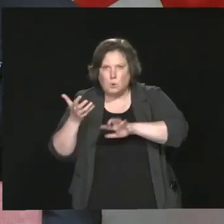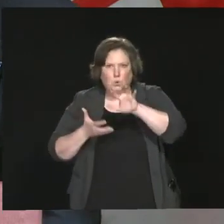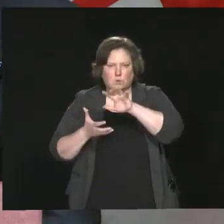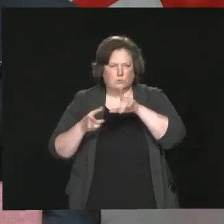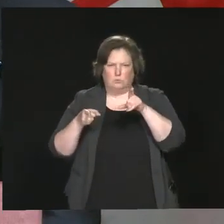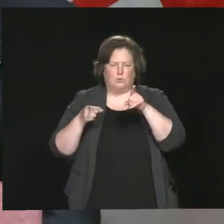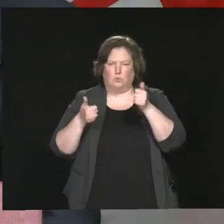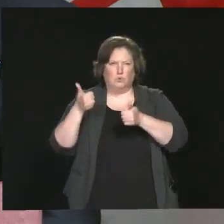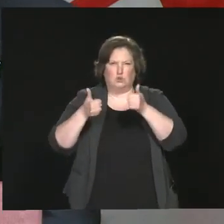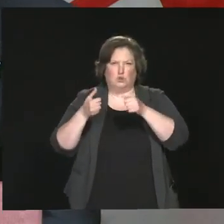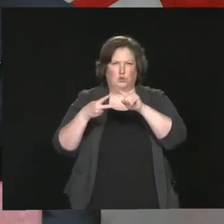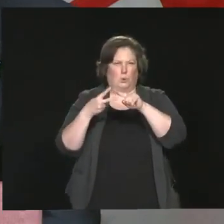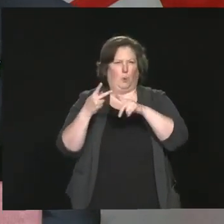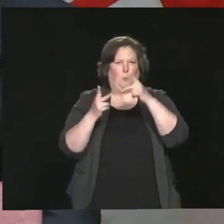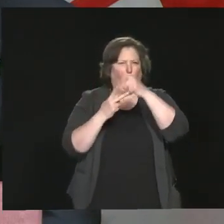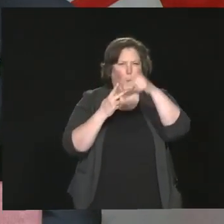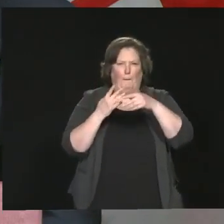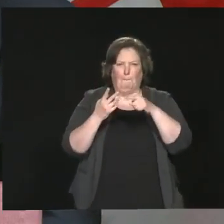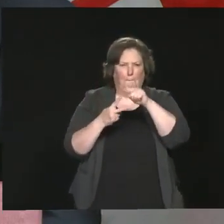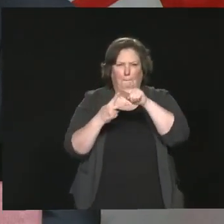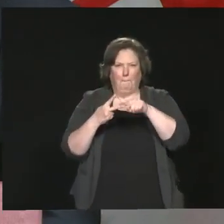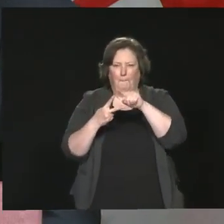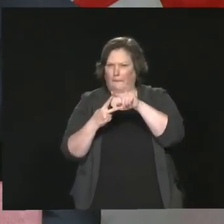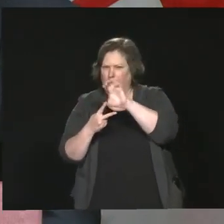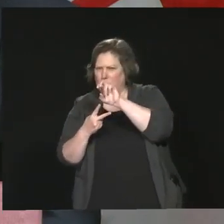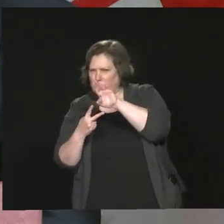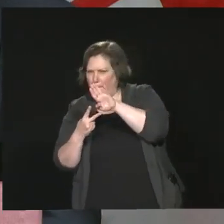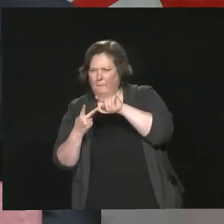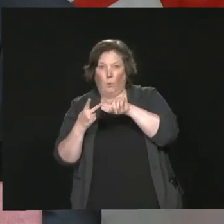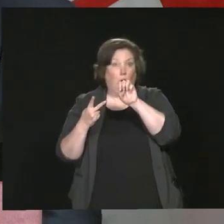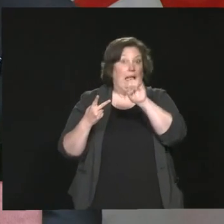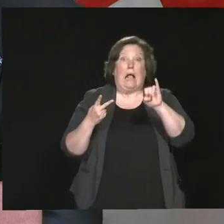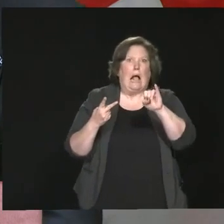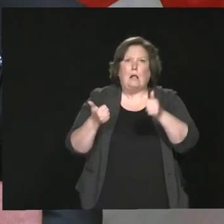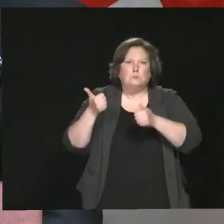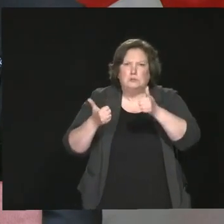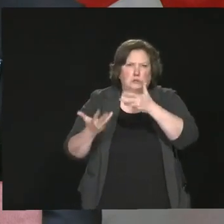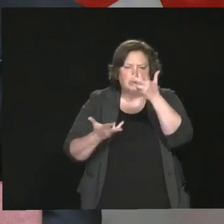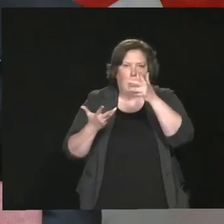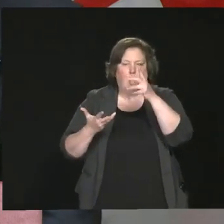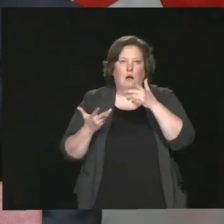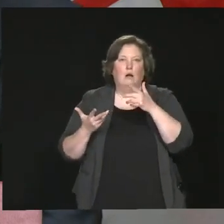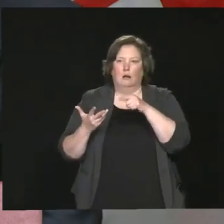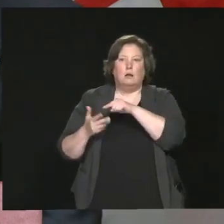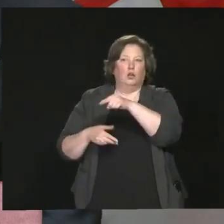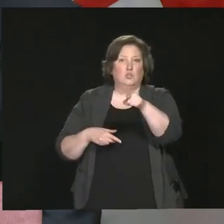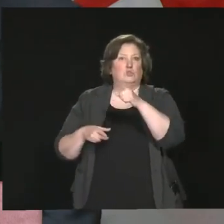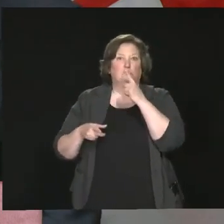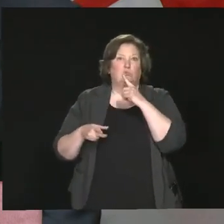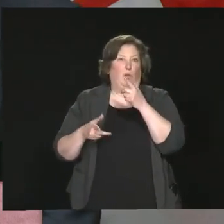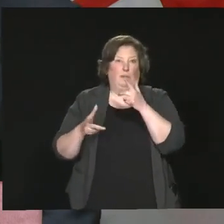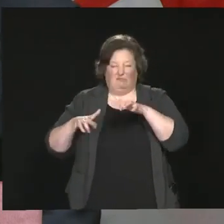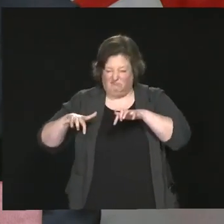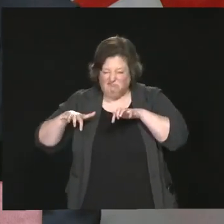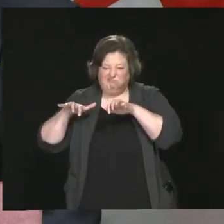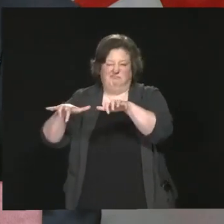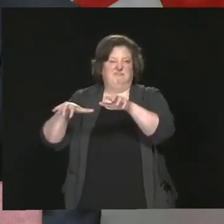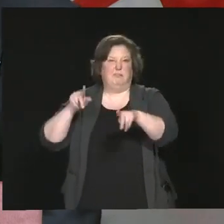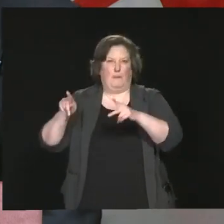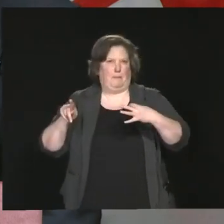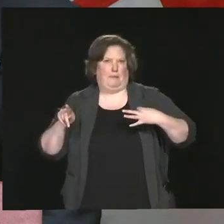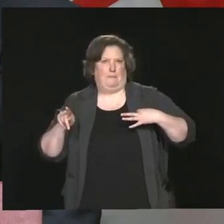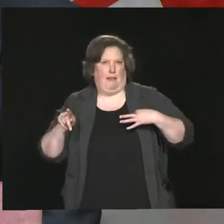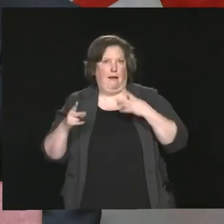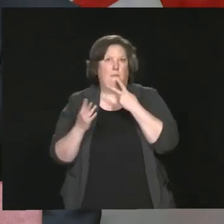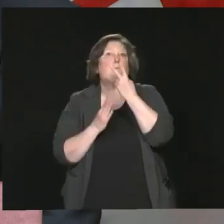des dizaines de milliers de Canadiens ont fait une double demande, mais c'est un exemple d'erreur de bonne foi. Il y a aussi des